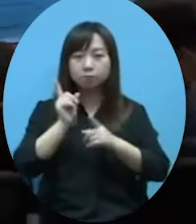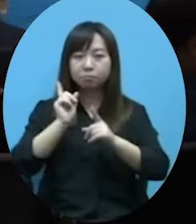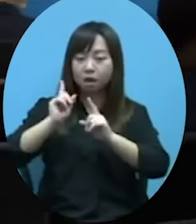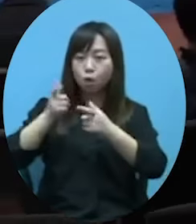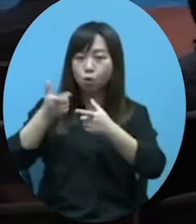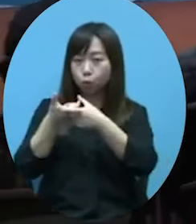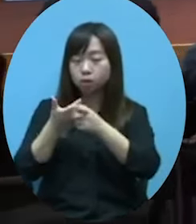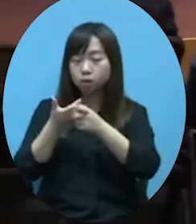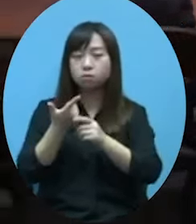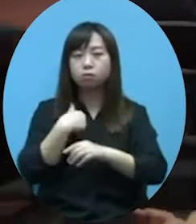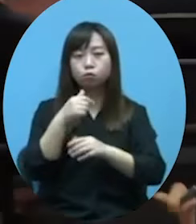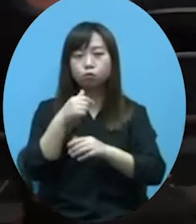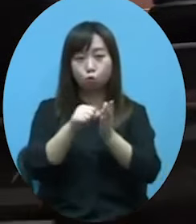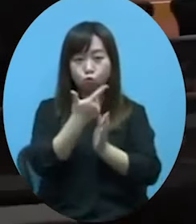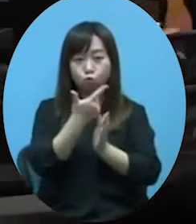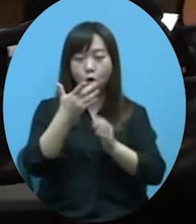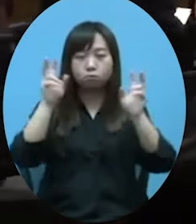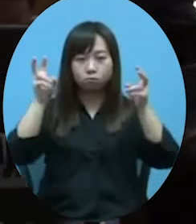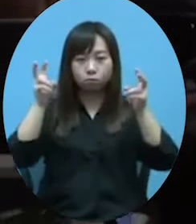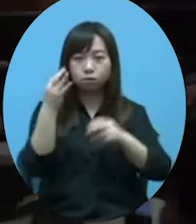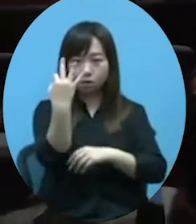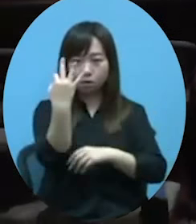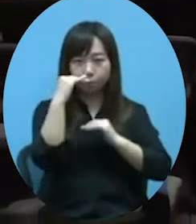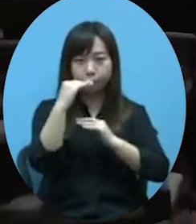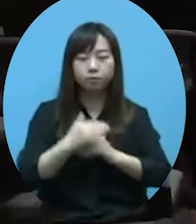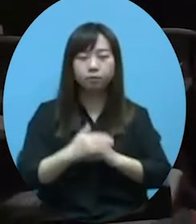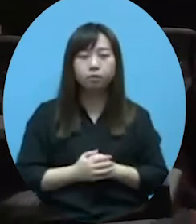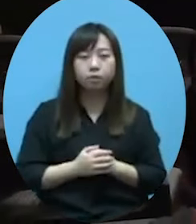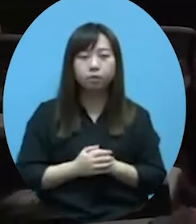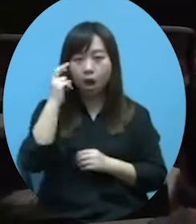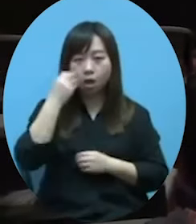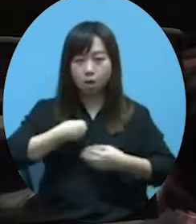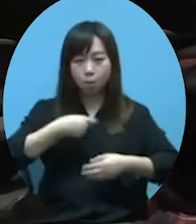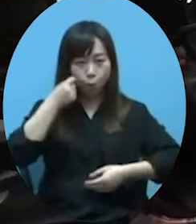以及每次是最多發文三條前面黑色衫這位女士